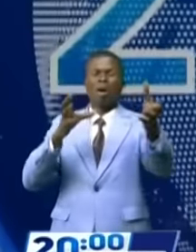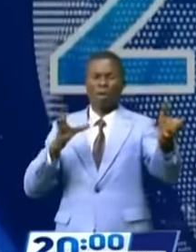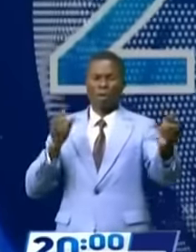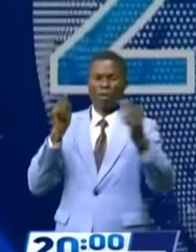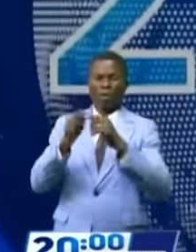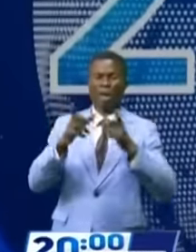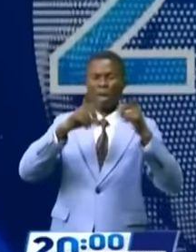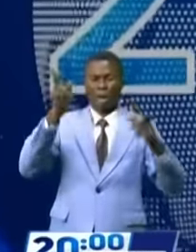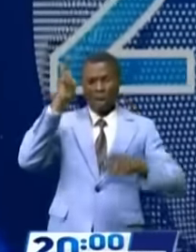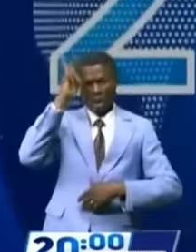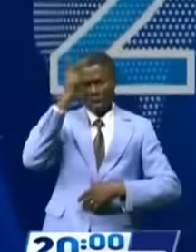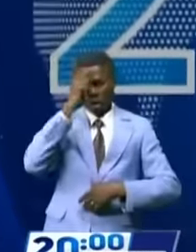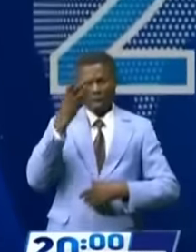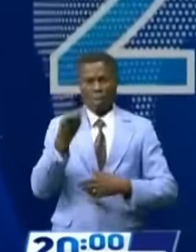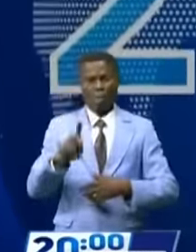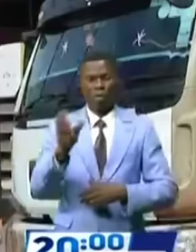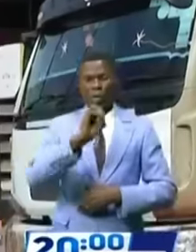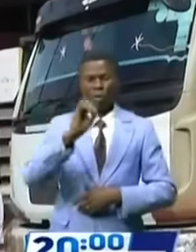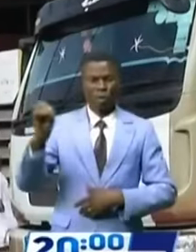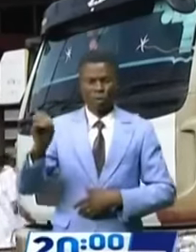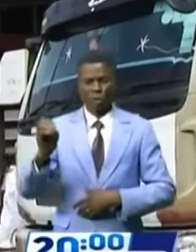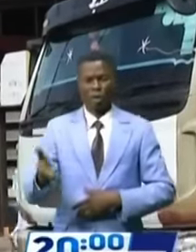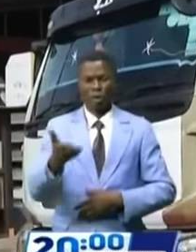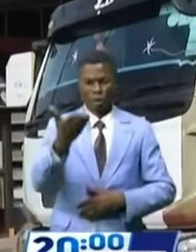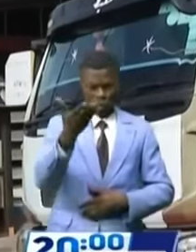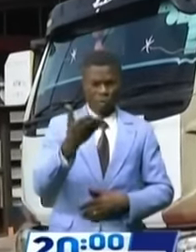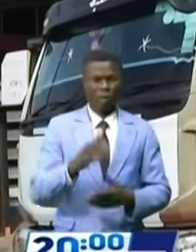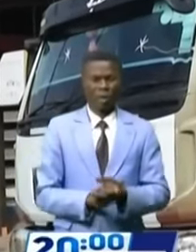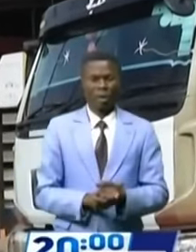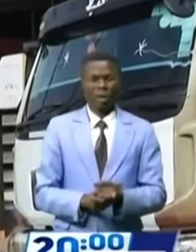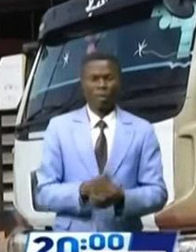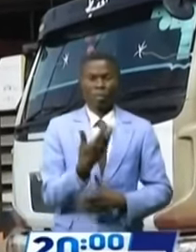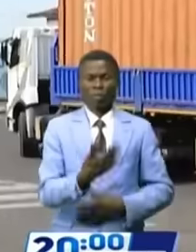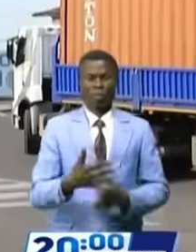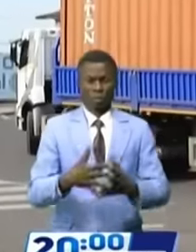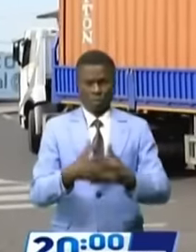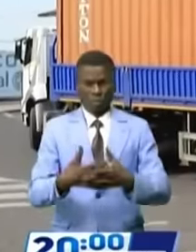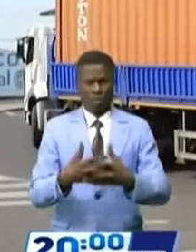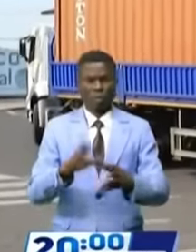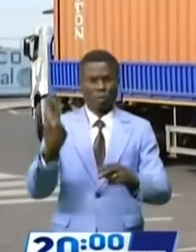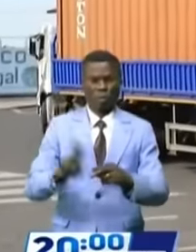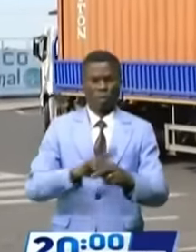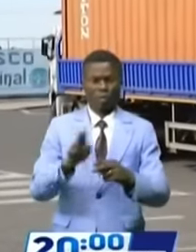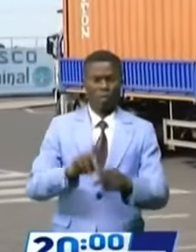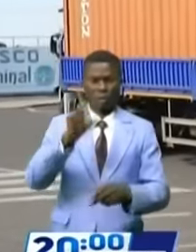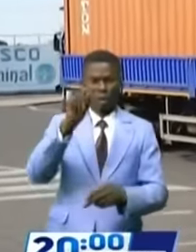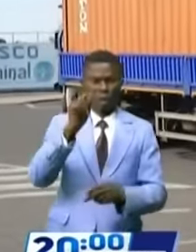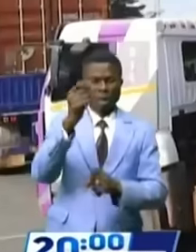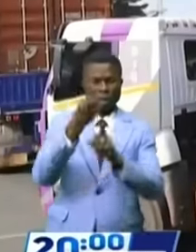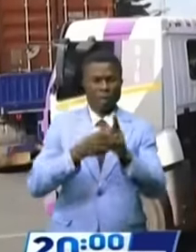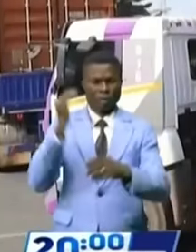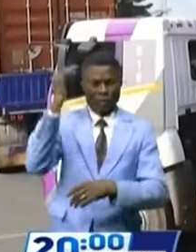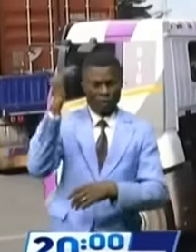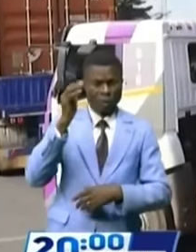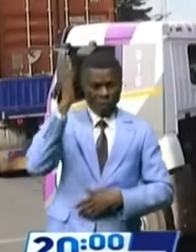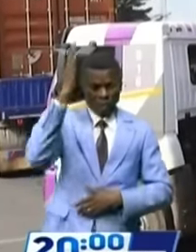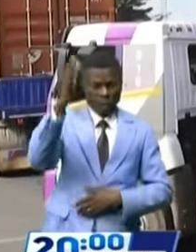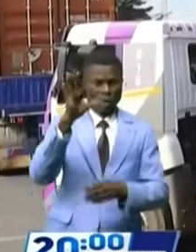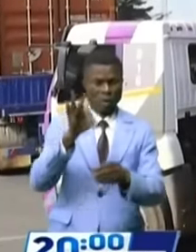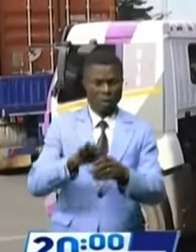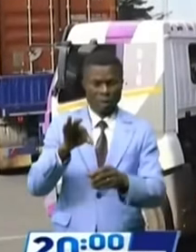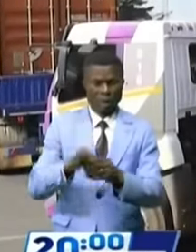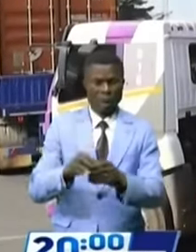Katanga et de l'ex-province orientale. Des conteneurs de matériel qui seront utilisés le 20 décembre prochain pour les